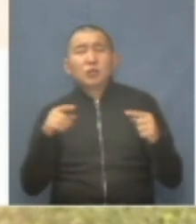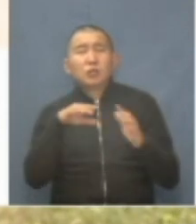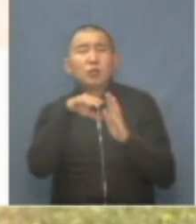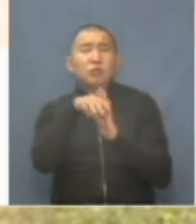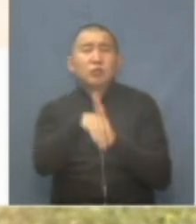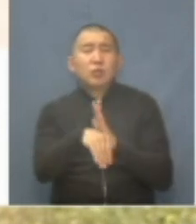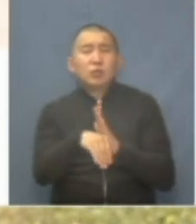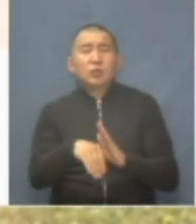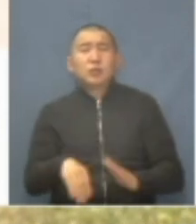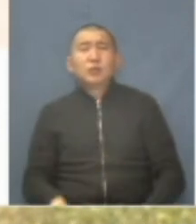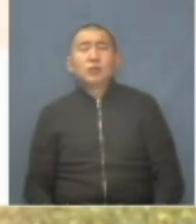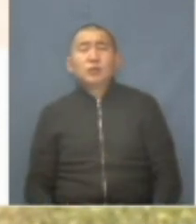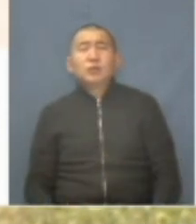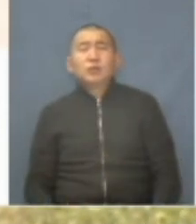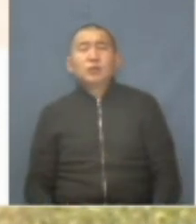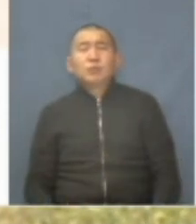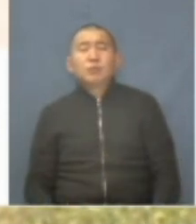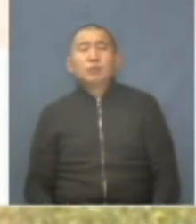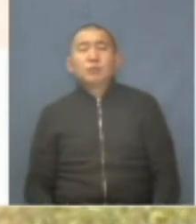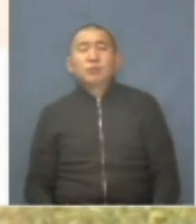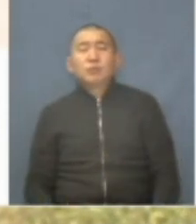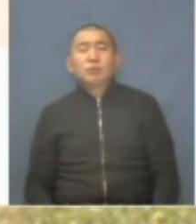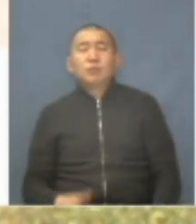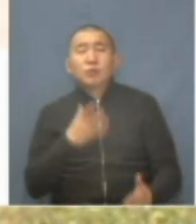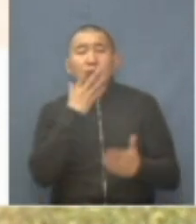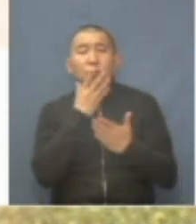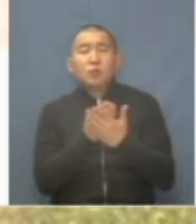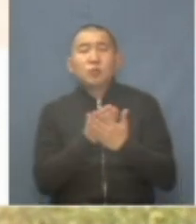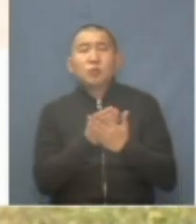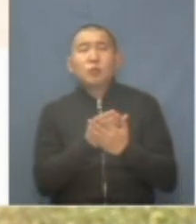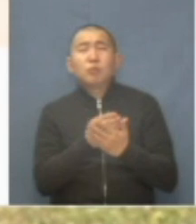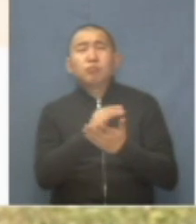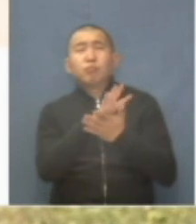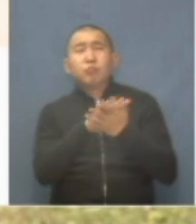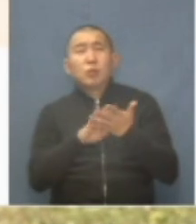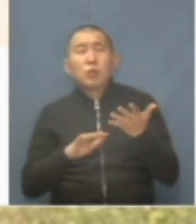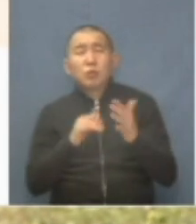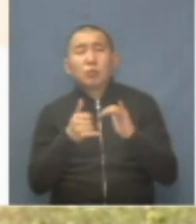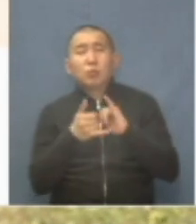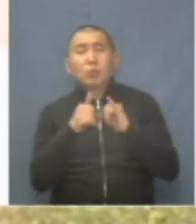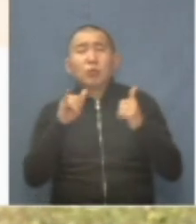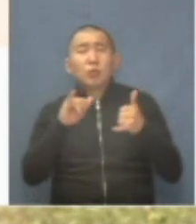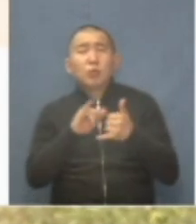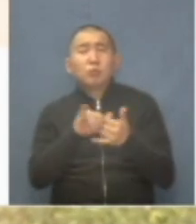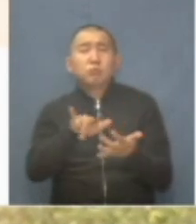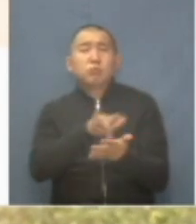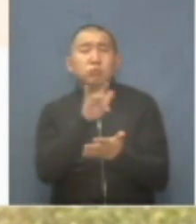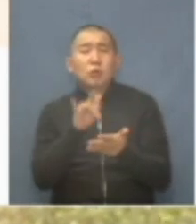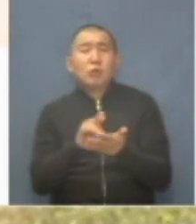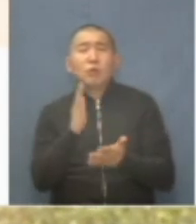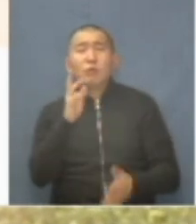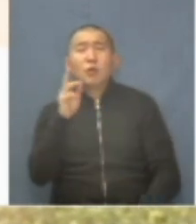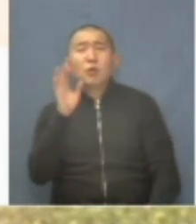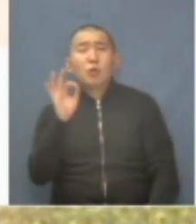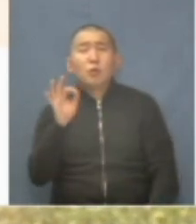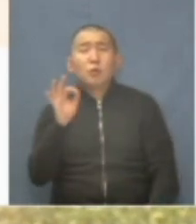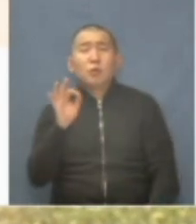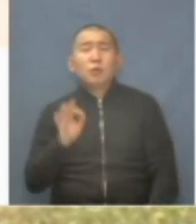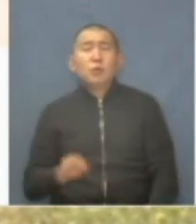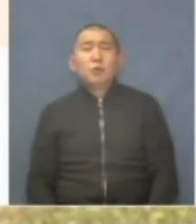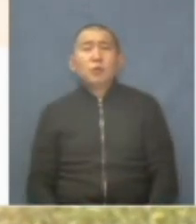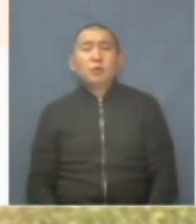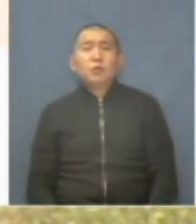және шыны өңдейтін зауыт бар. Бұл шара өз жалғасын табатын болса, Өскемен қаласы мен Шығыс Қазақстан облысымен ұзақ мерзімді